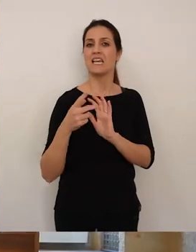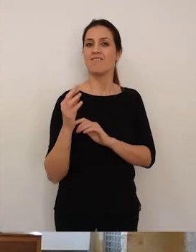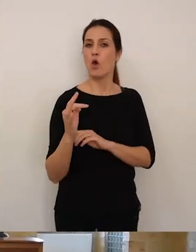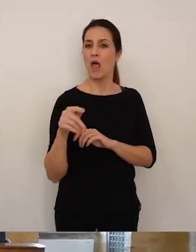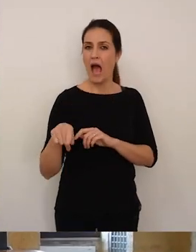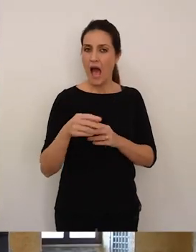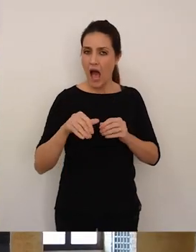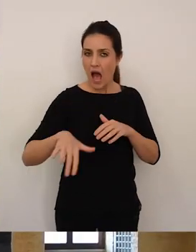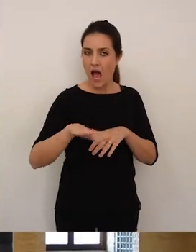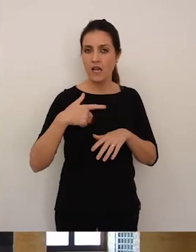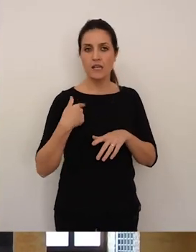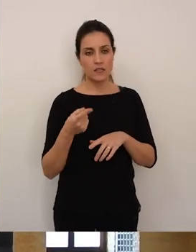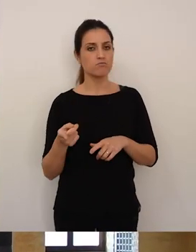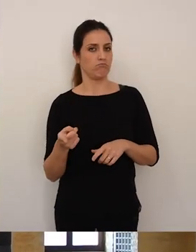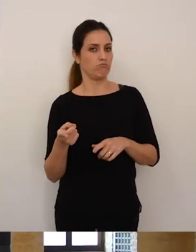feudali.